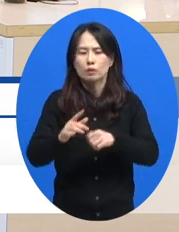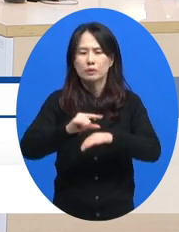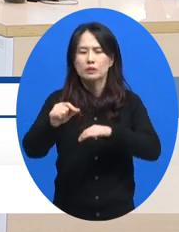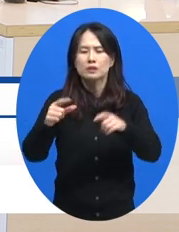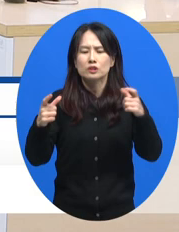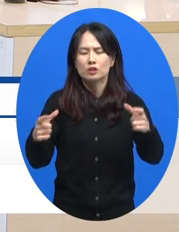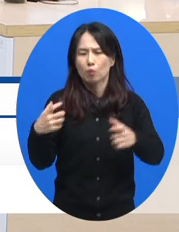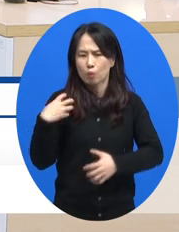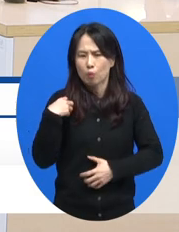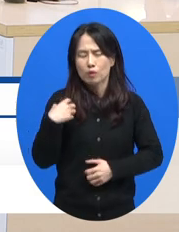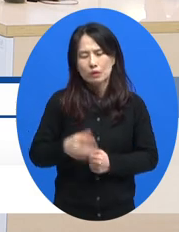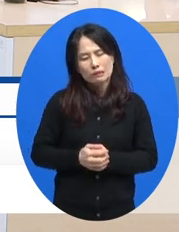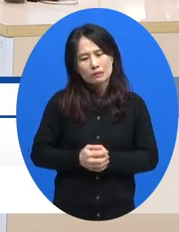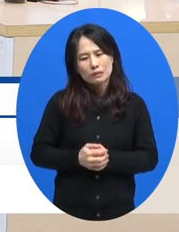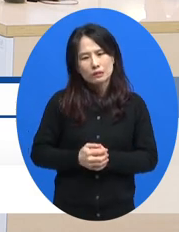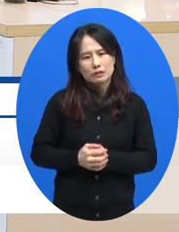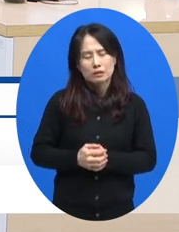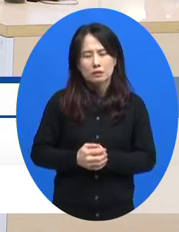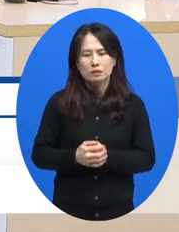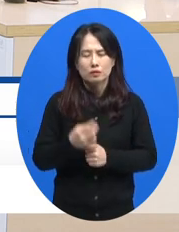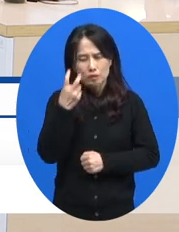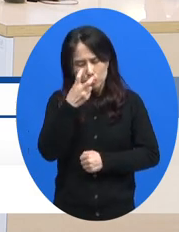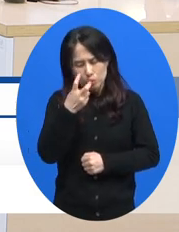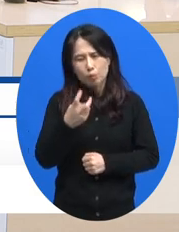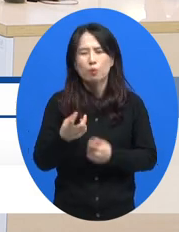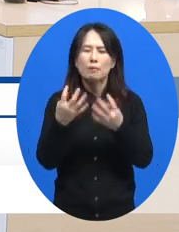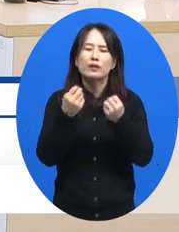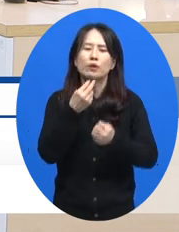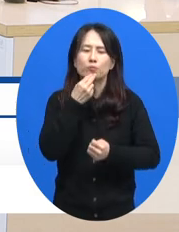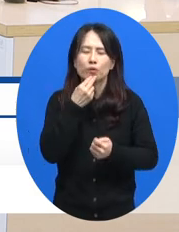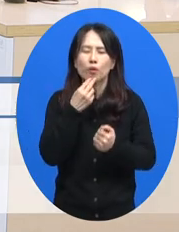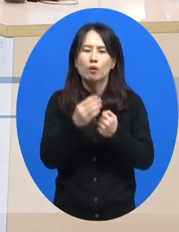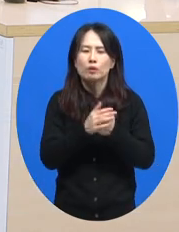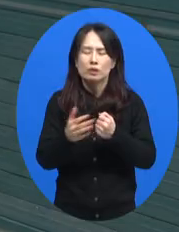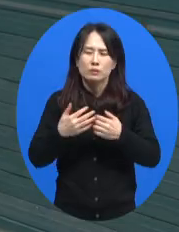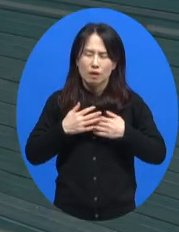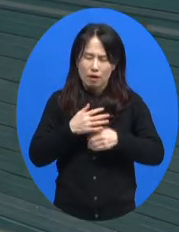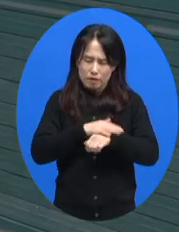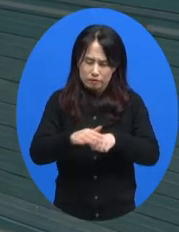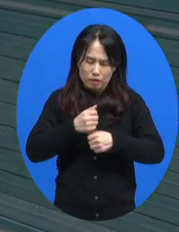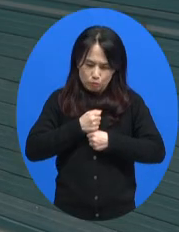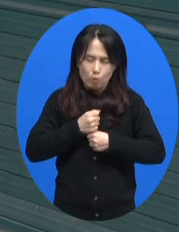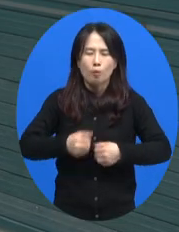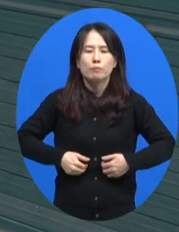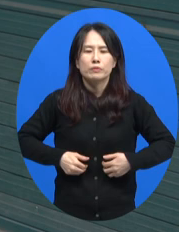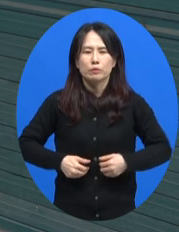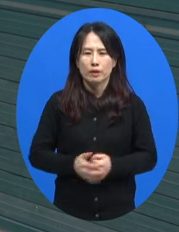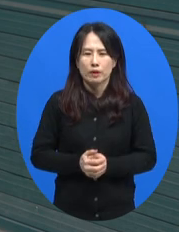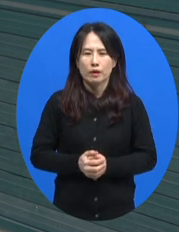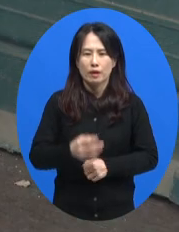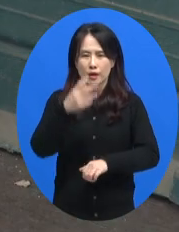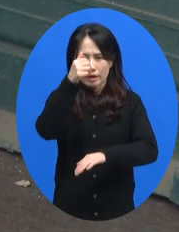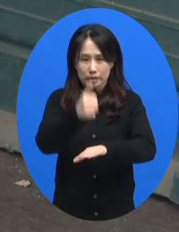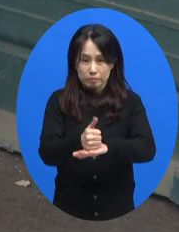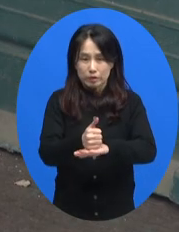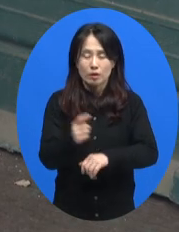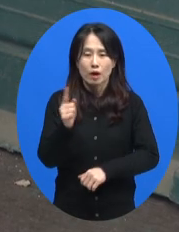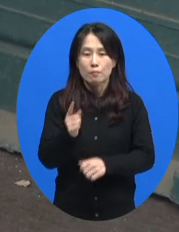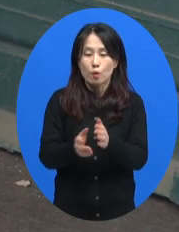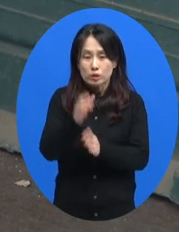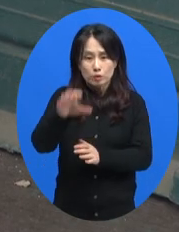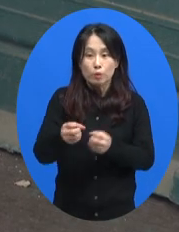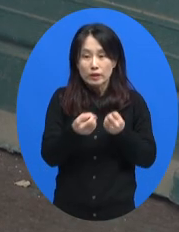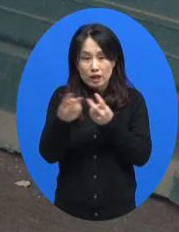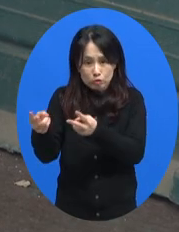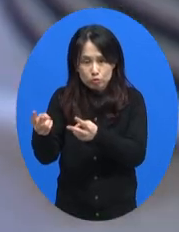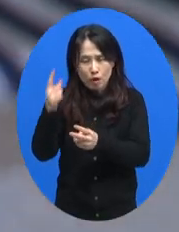부분이 있는데 그런 부분에 대해서 이제 관리 부재나 사각지대가 발생하지 않도록. 도는 이번 특정 감사 결과를 도내 다른 시군에도